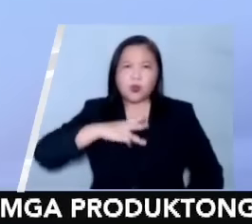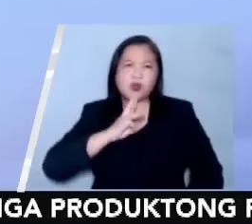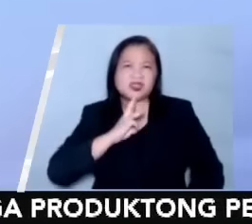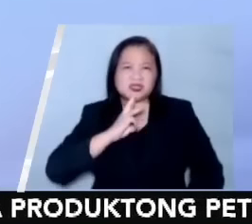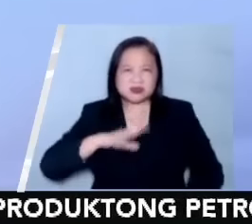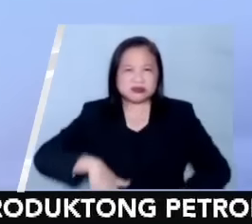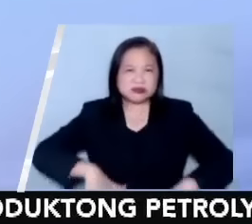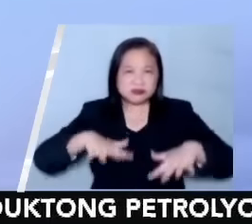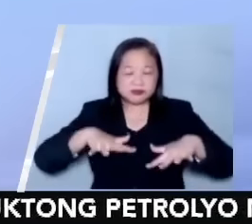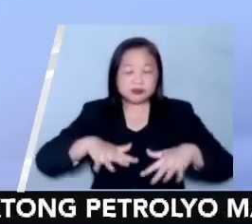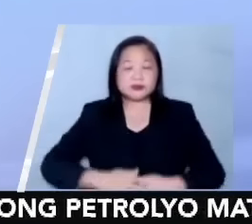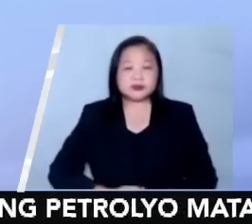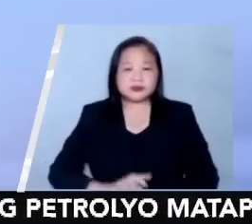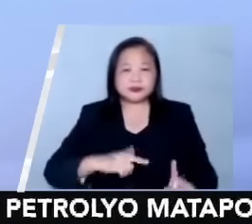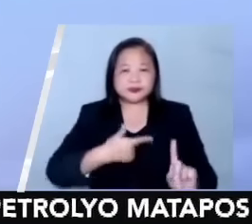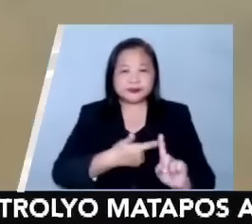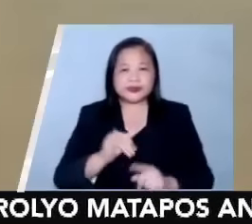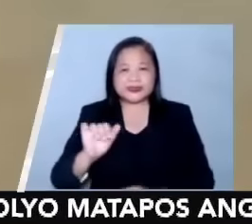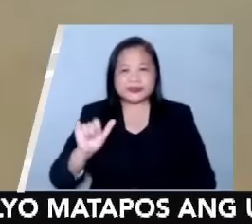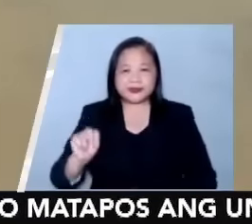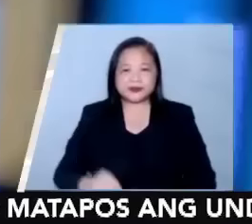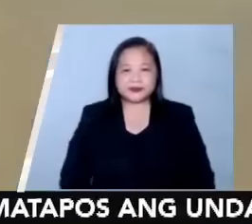na balita hatid ni Ian Cruz.